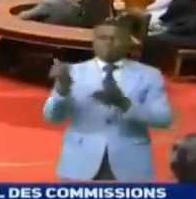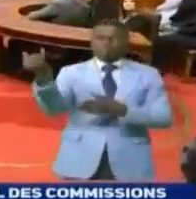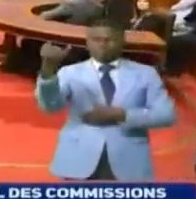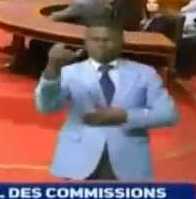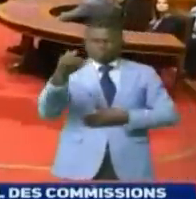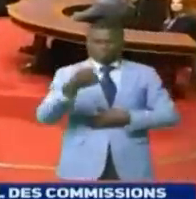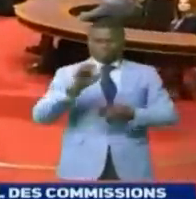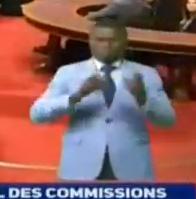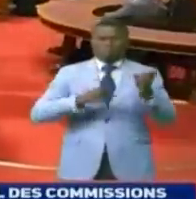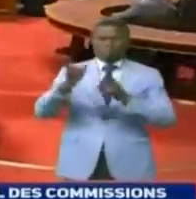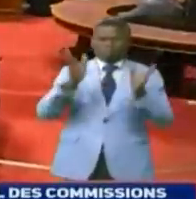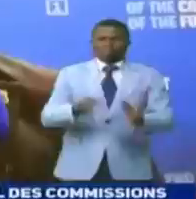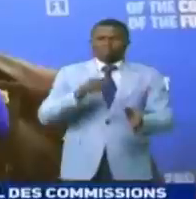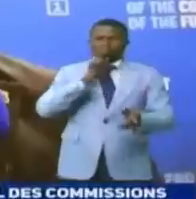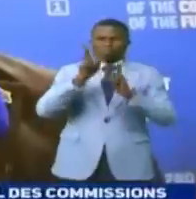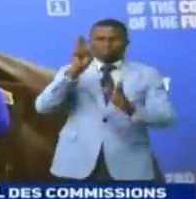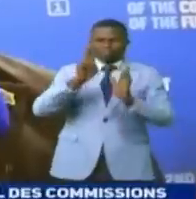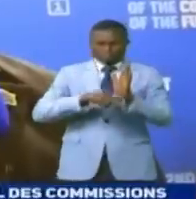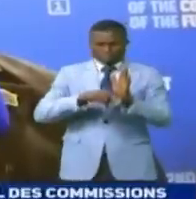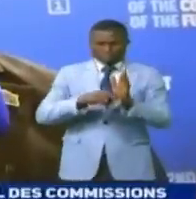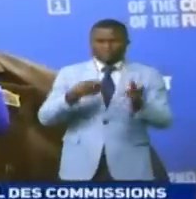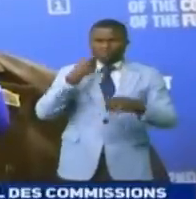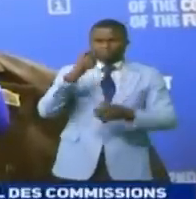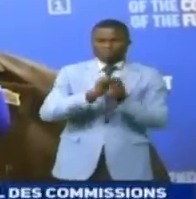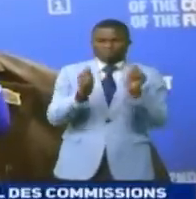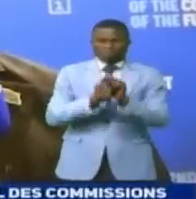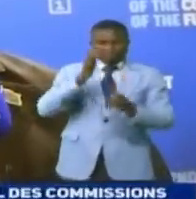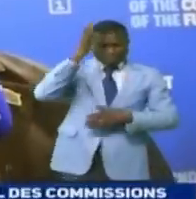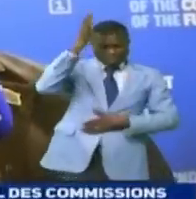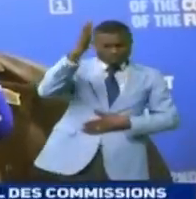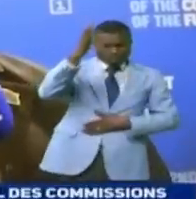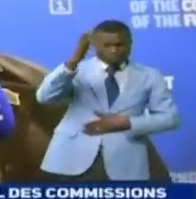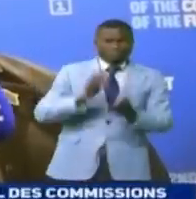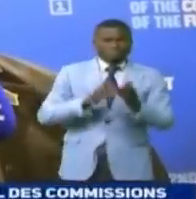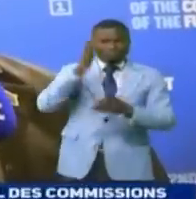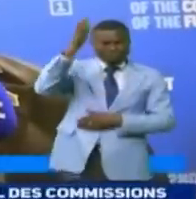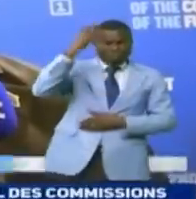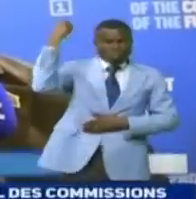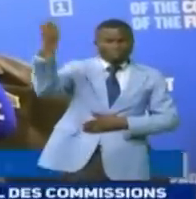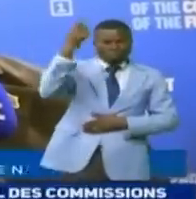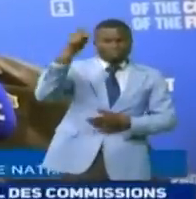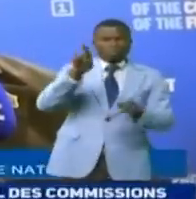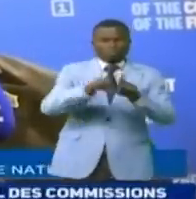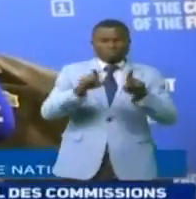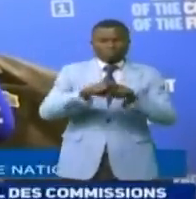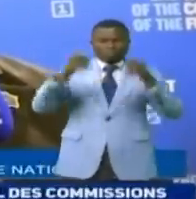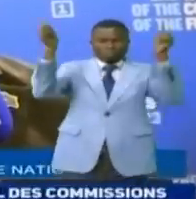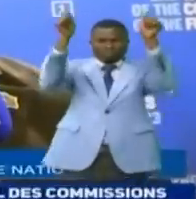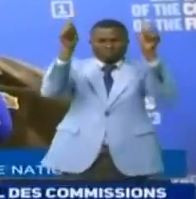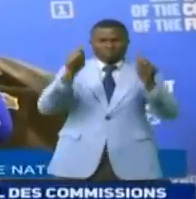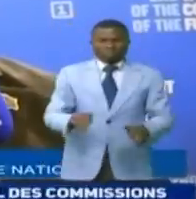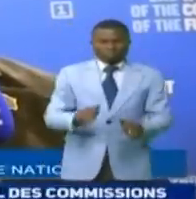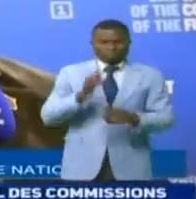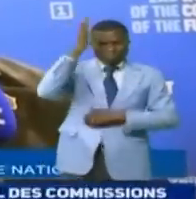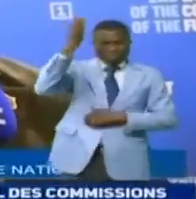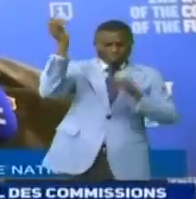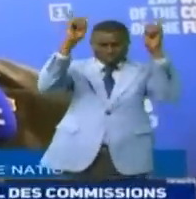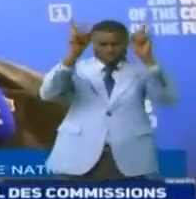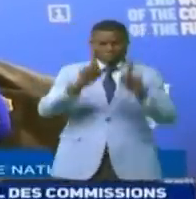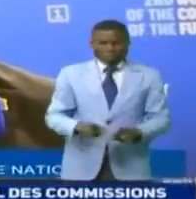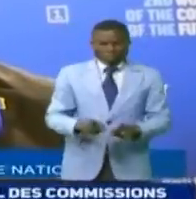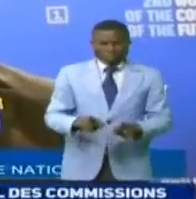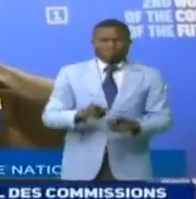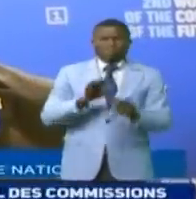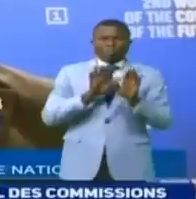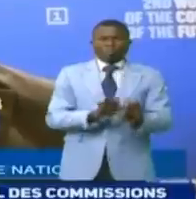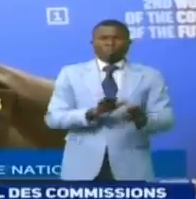de gouvernance parlementaire. Parce que lorsqu'on parle du futur, le futur du monde, c'est le futur de l'Afrique, et le futur de l'Afrique dépend,